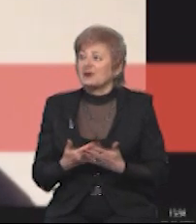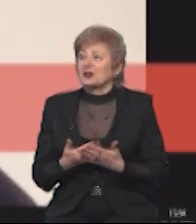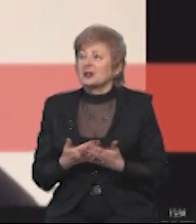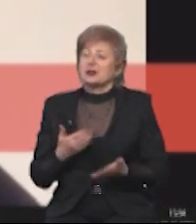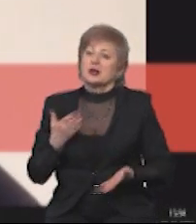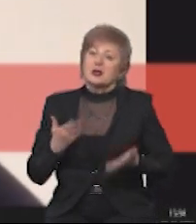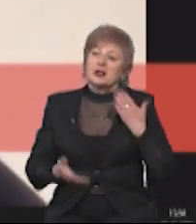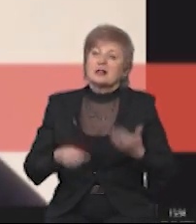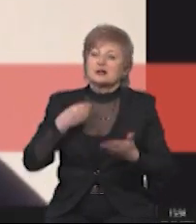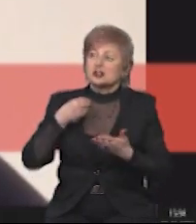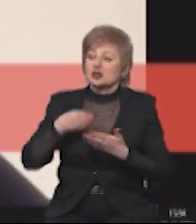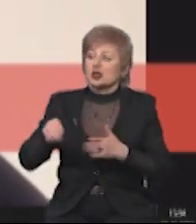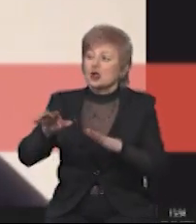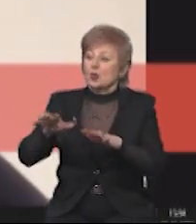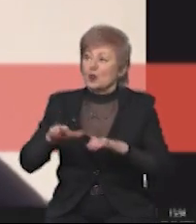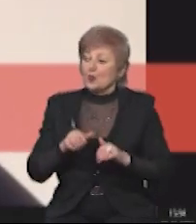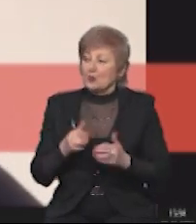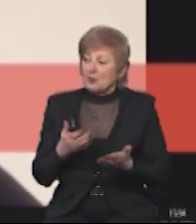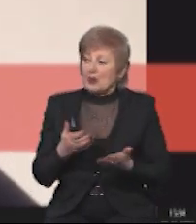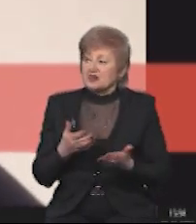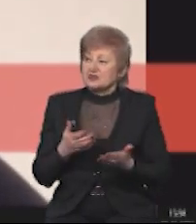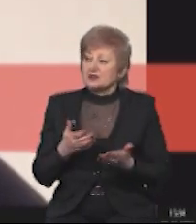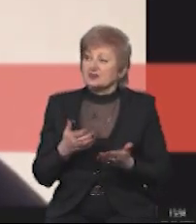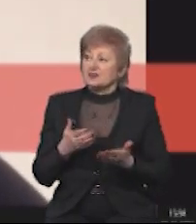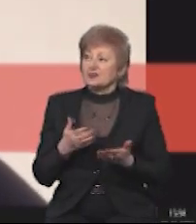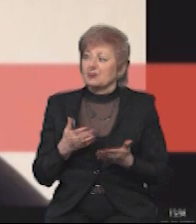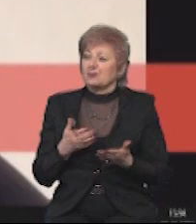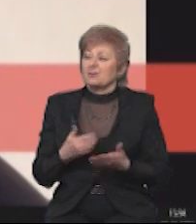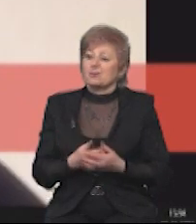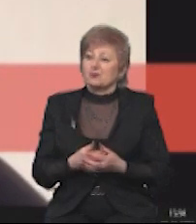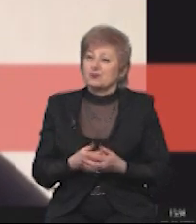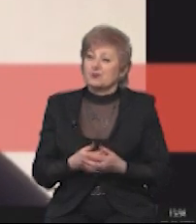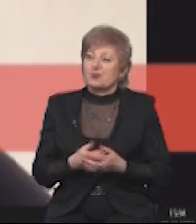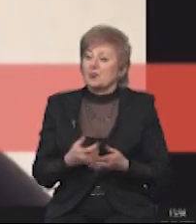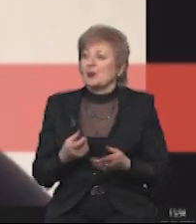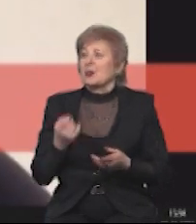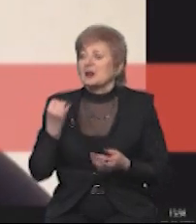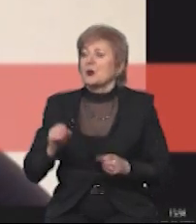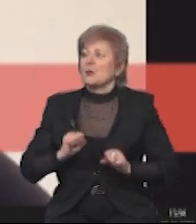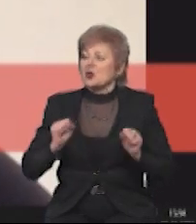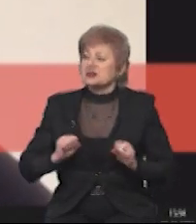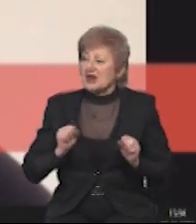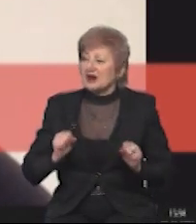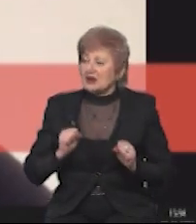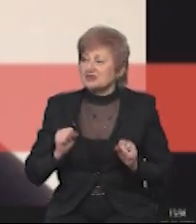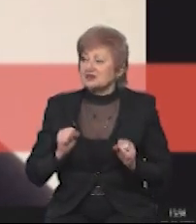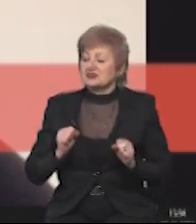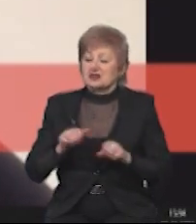если закупить у маленького производителя здесь продукт и отправить его на